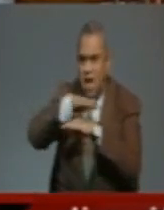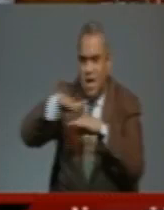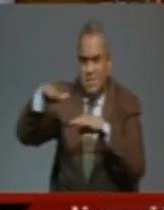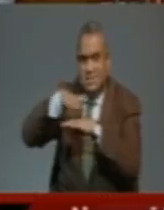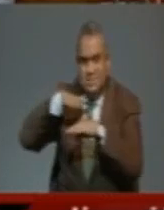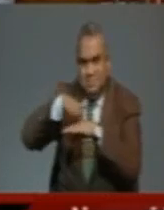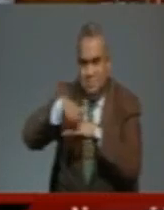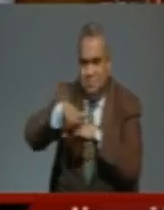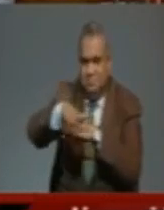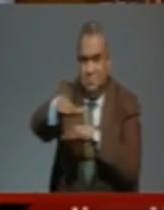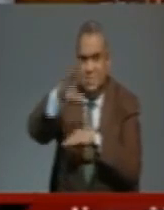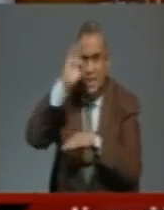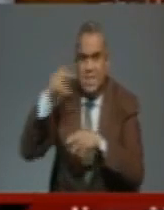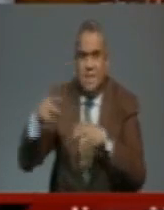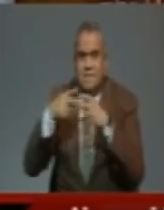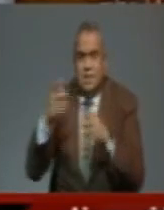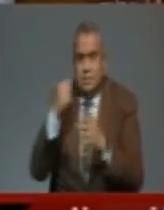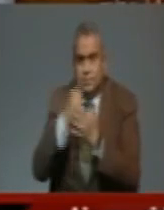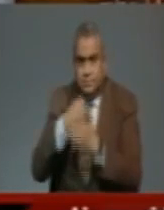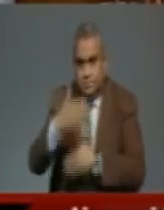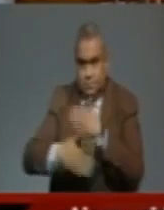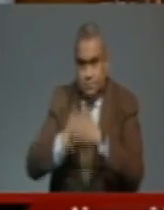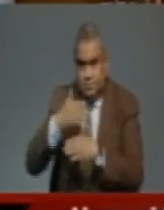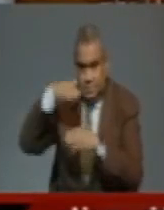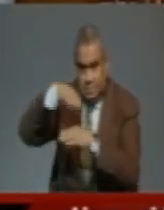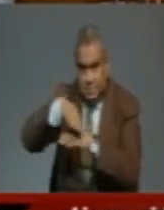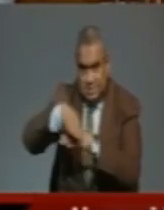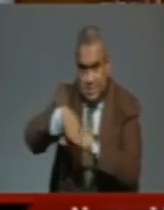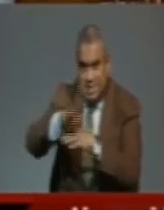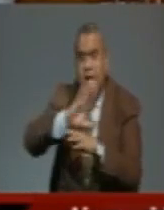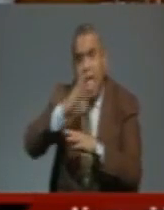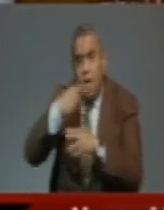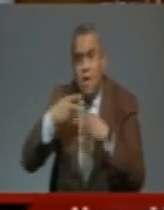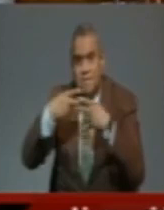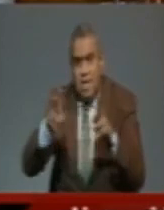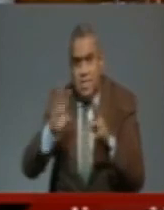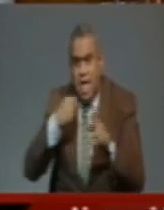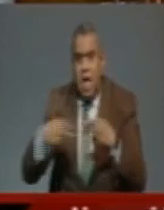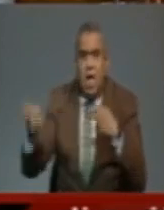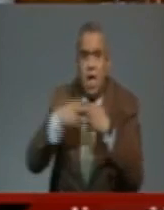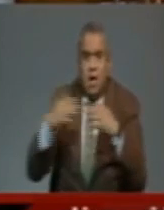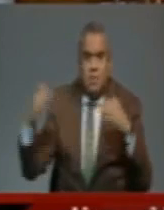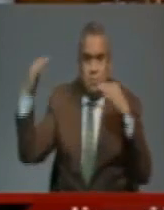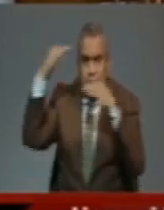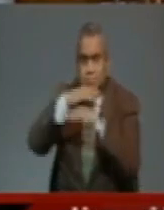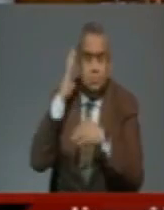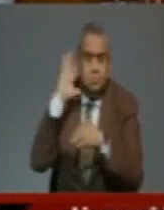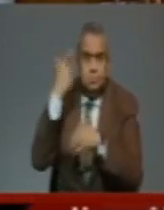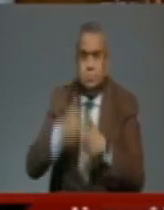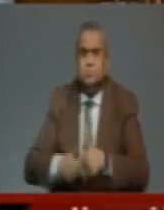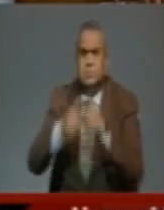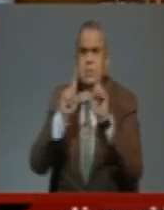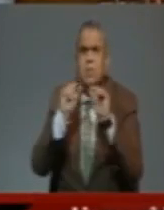لازم ده يتفتح ثم بعد كده يعدي البرج وبعد كده يتقفل والسكه الحديد تعدي، منظومه بتدار بشكل دقيق